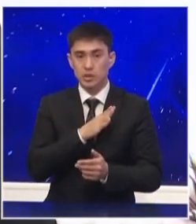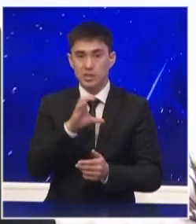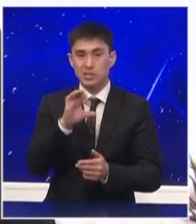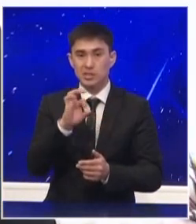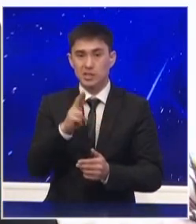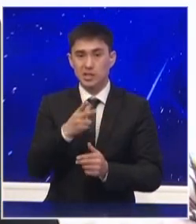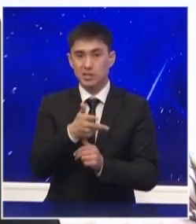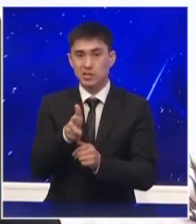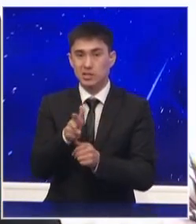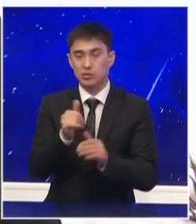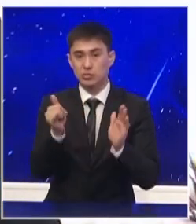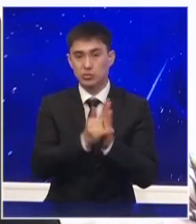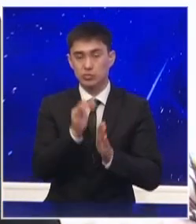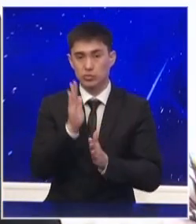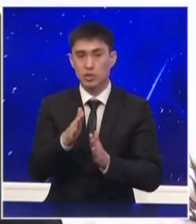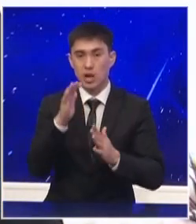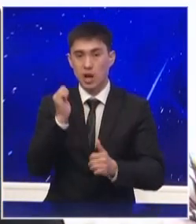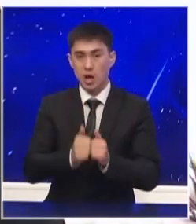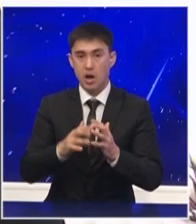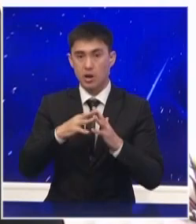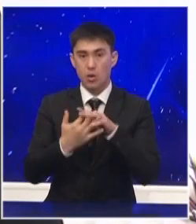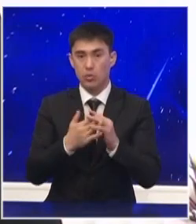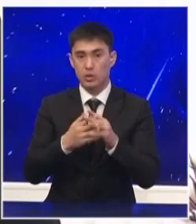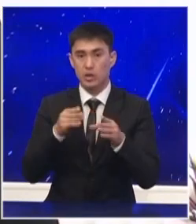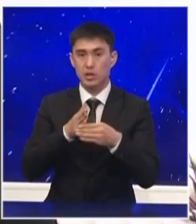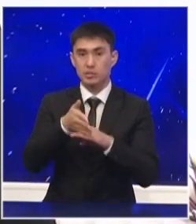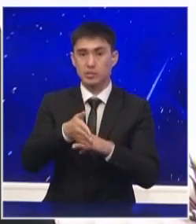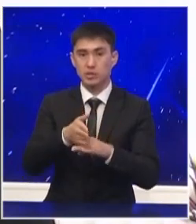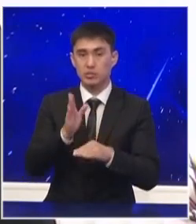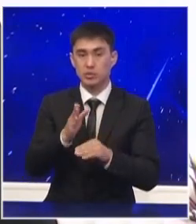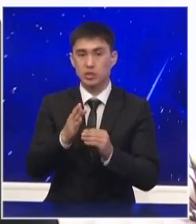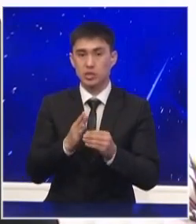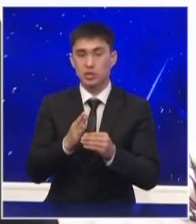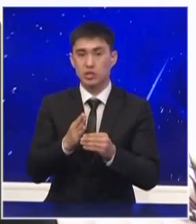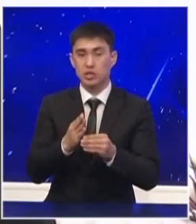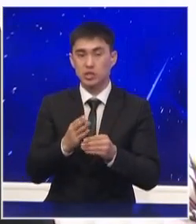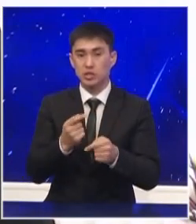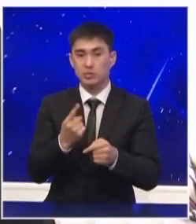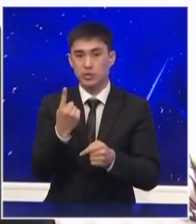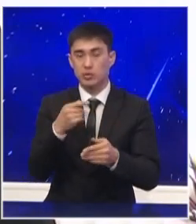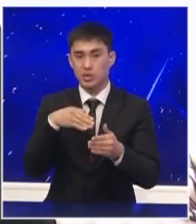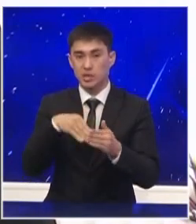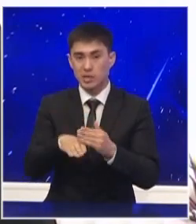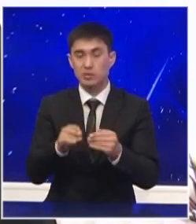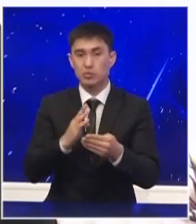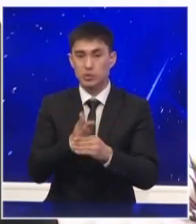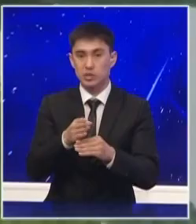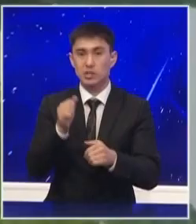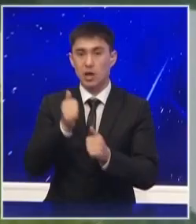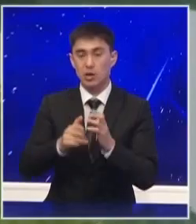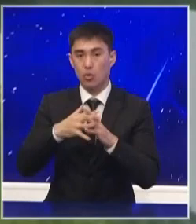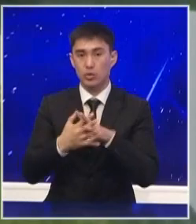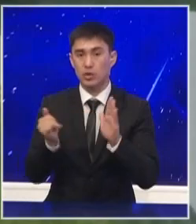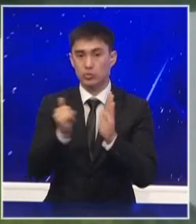сергек. Енді әр ауылға кіре берістен қойып берсеңіздер, бірі кіре берістен бірі, шыға берістен бірі қойсаңыздар әр ауылға.